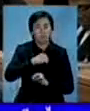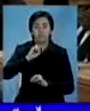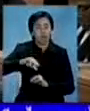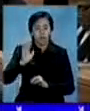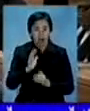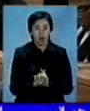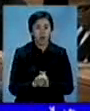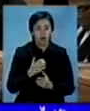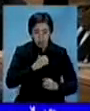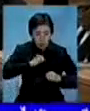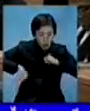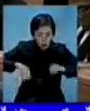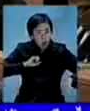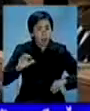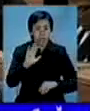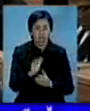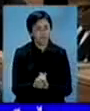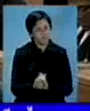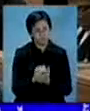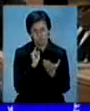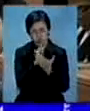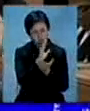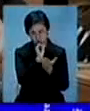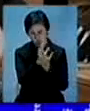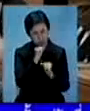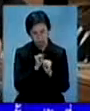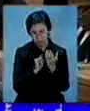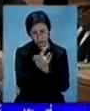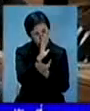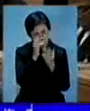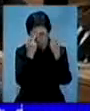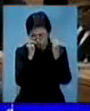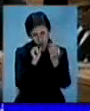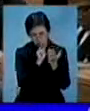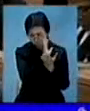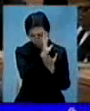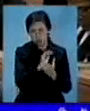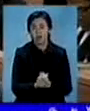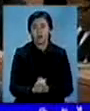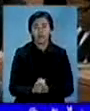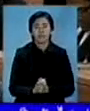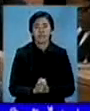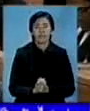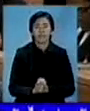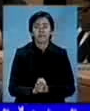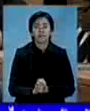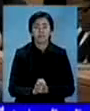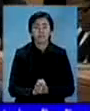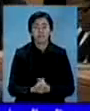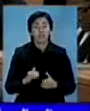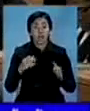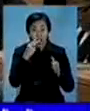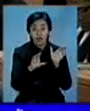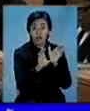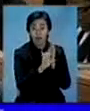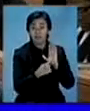แก้ผ้าอย่างนี้ผมว่ามันไม่ถูกเรื่องนะท่านนายก นี่หรือท่านจะประกาศส